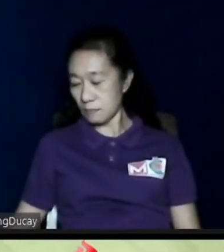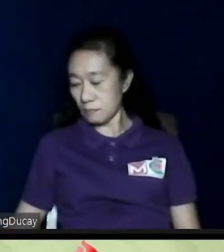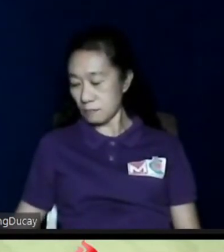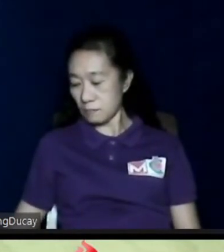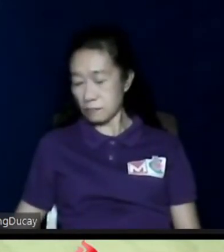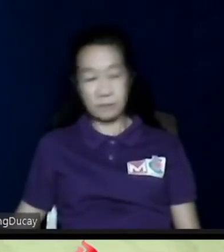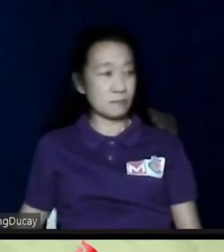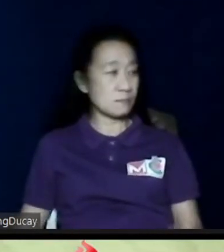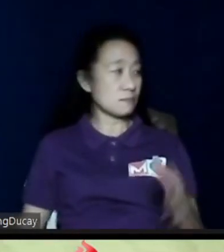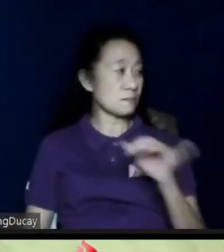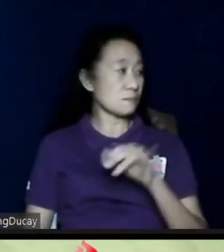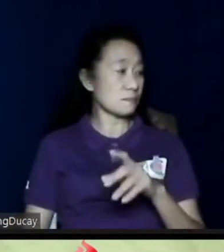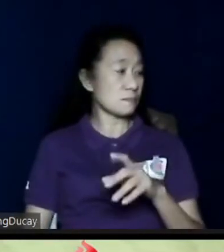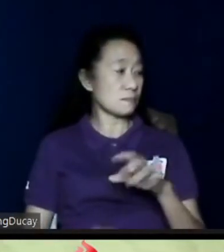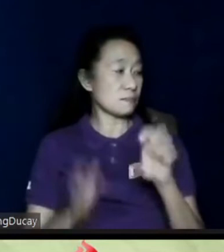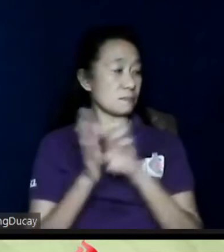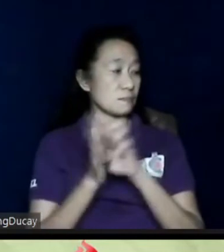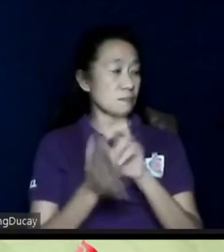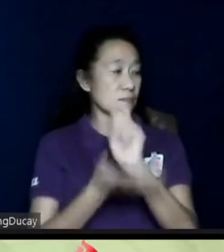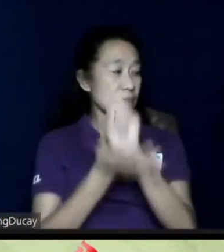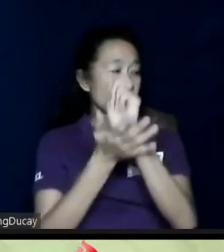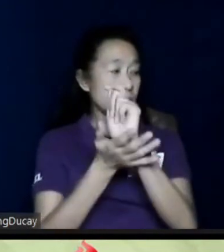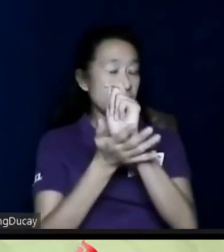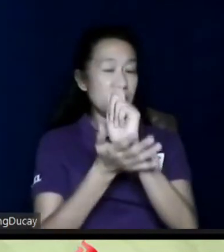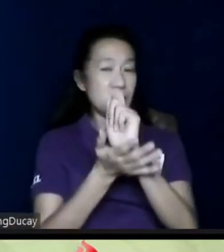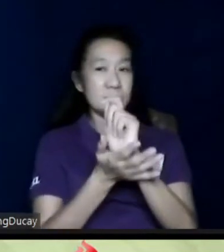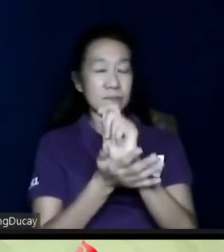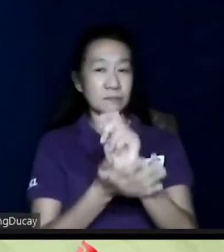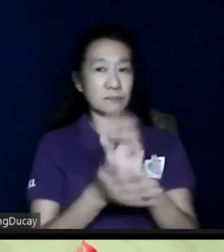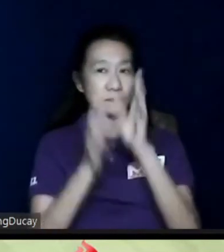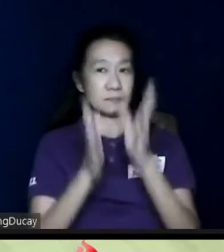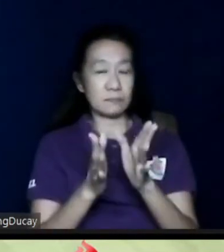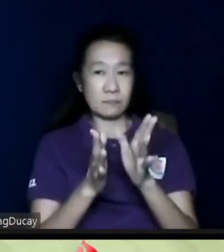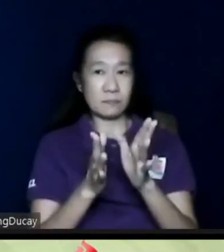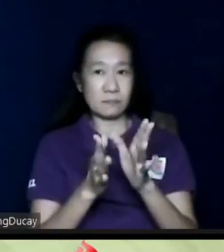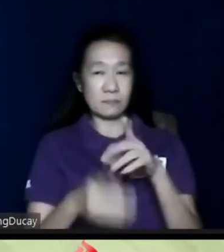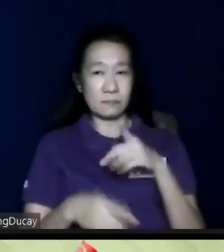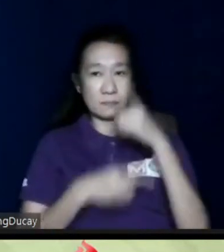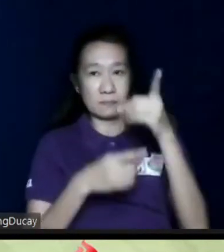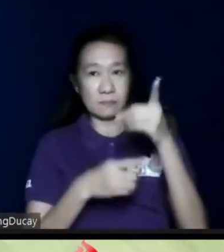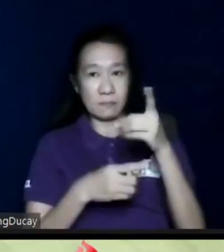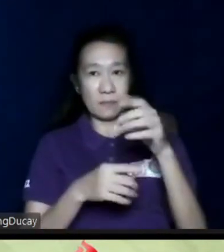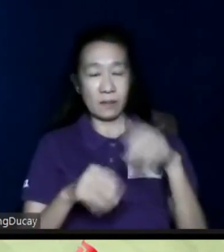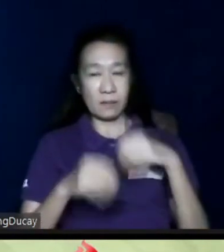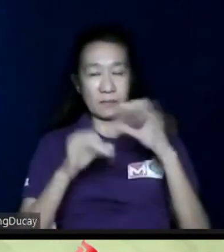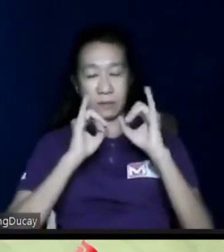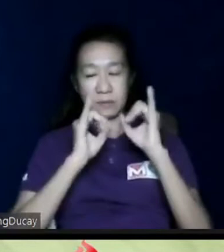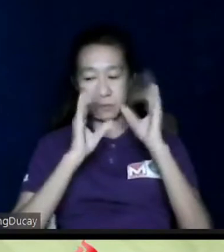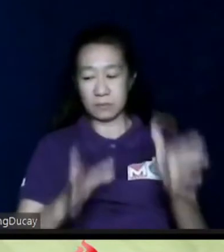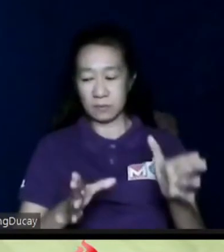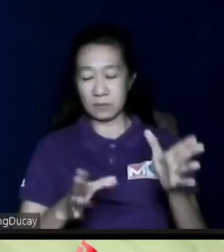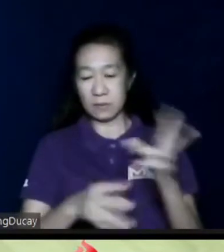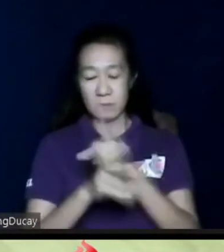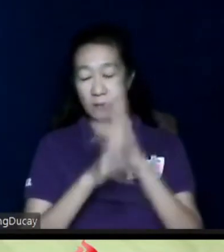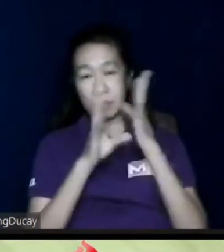sa therapy, ang mga therapists natin very open in giving home instructions to the caregivers para